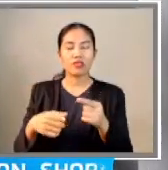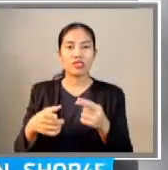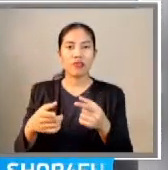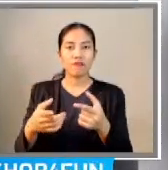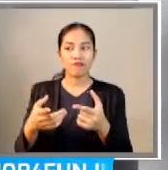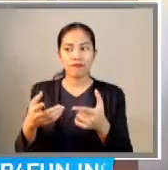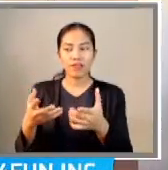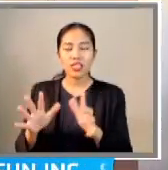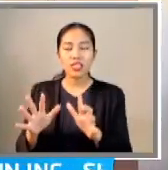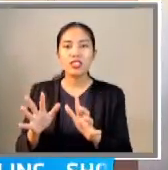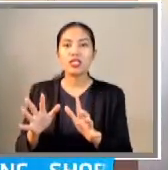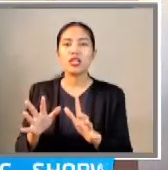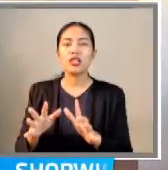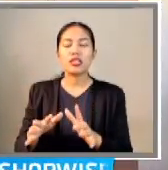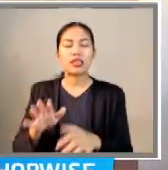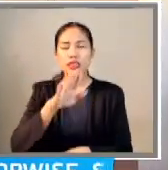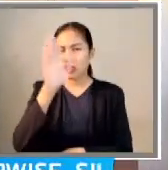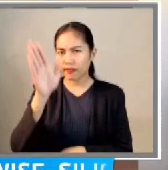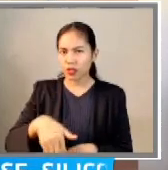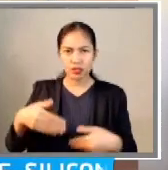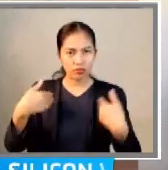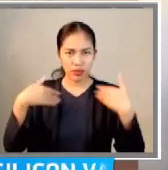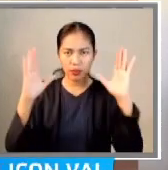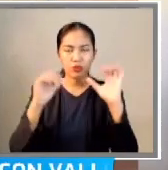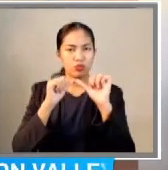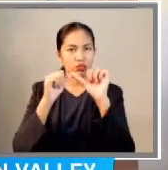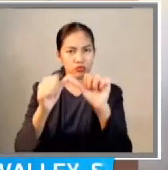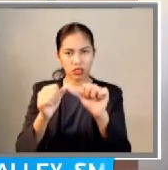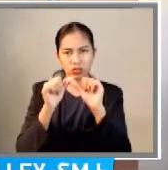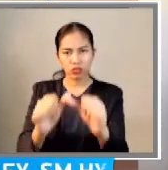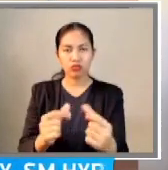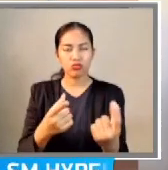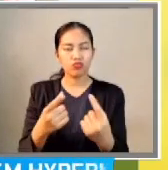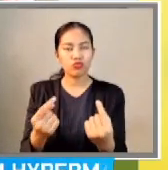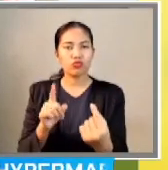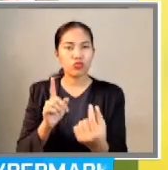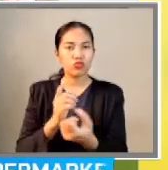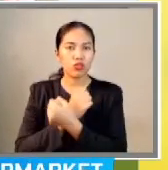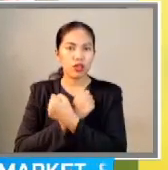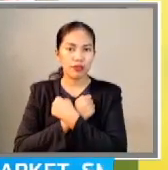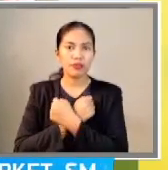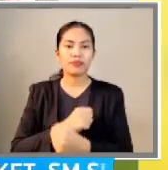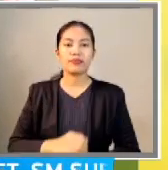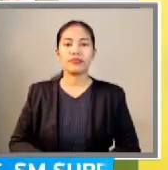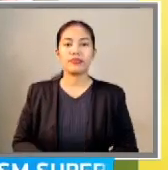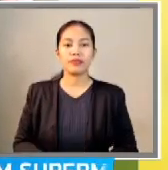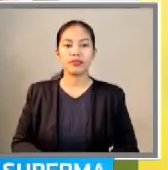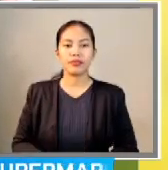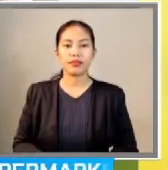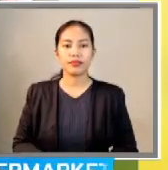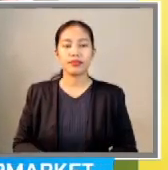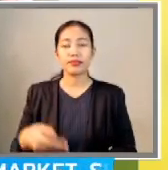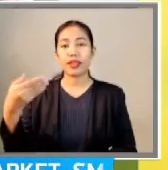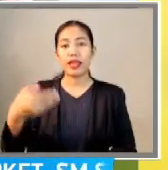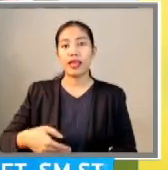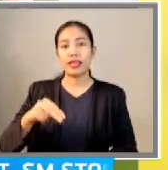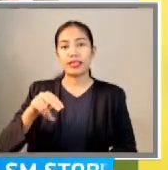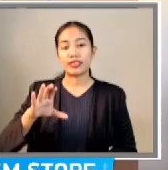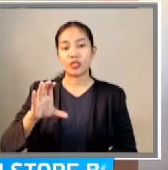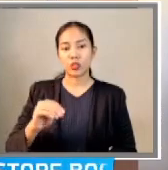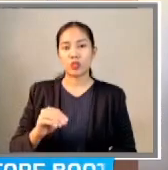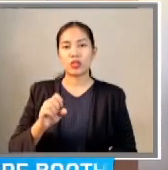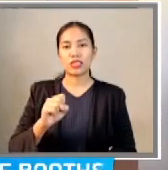doing and do what you love. Mula sa GMA Regional TV, Balitang Bisdak, Nico Sereno nagbabalita para sa